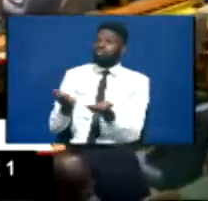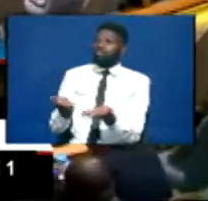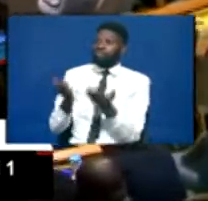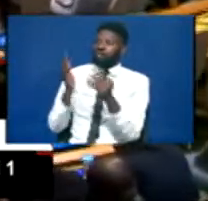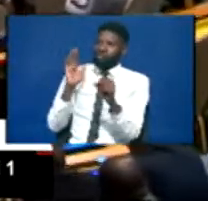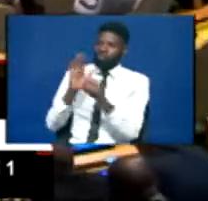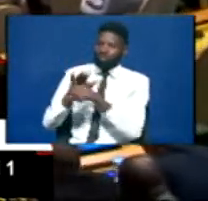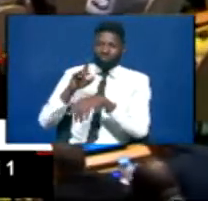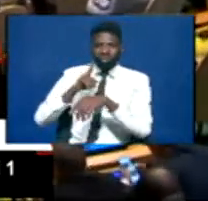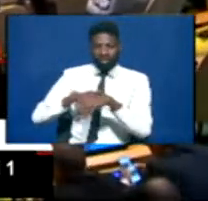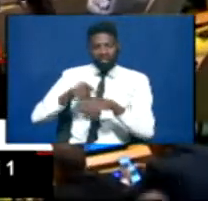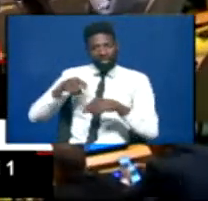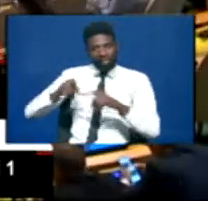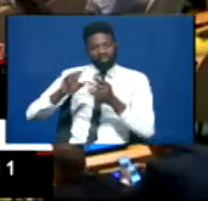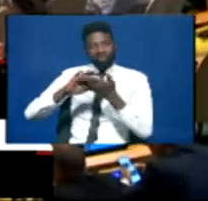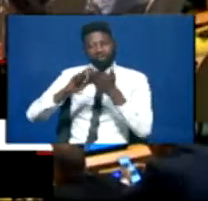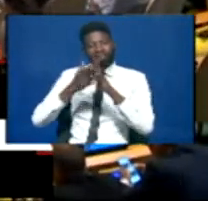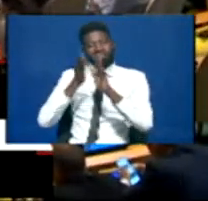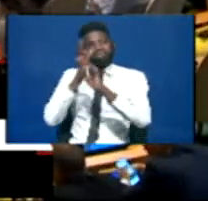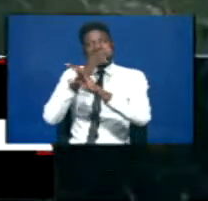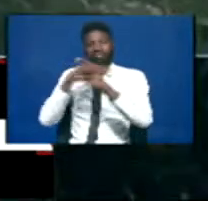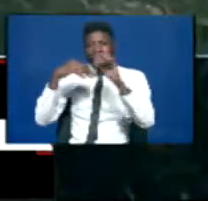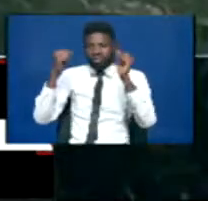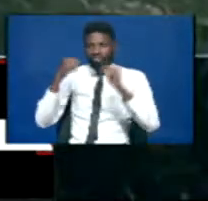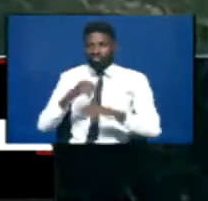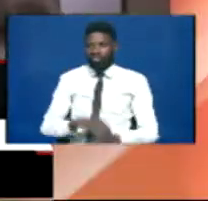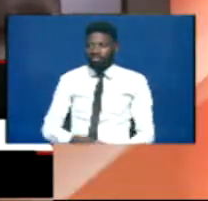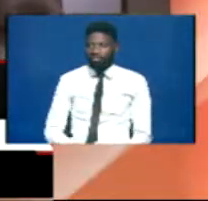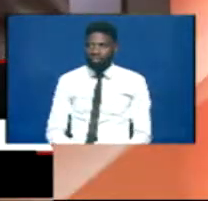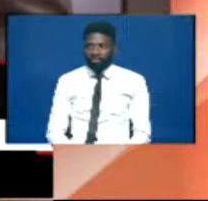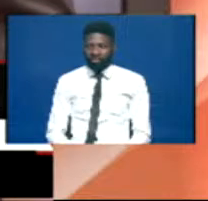wake. Tom Madhenji, Dunia Wiki Hii.